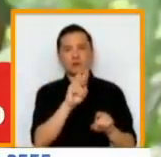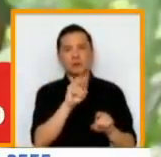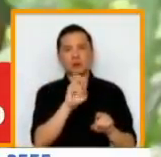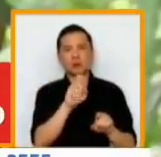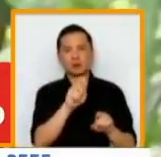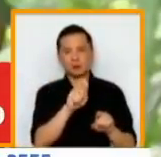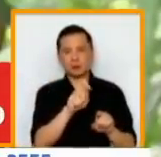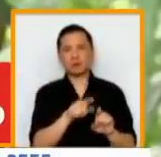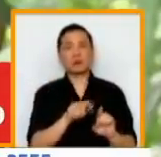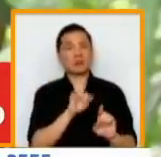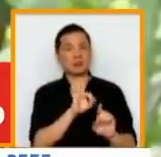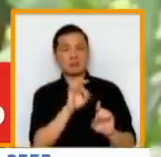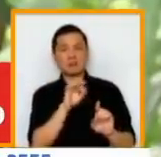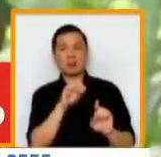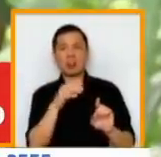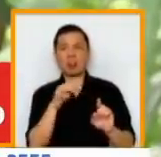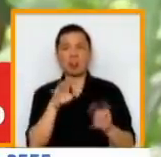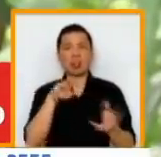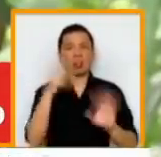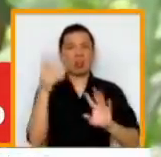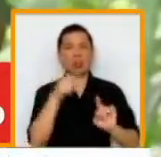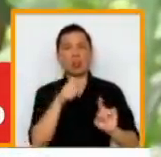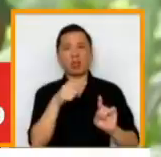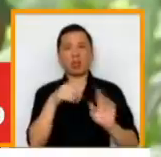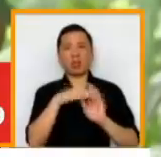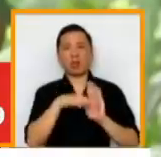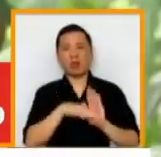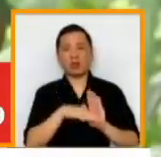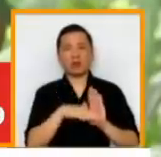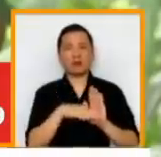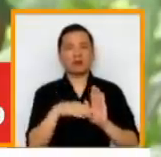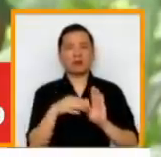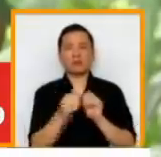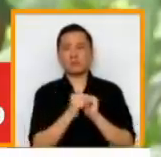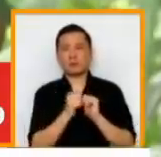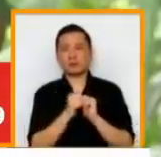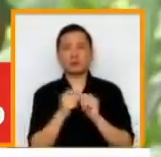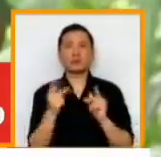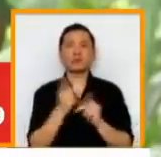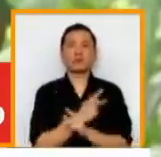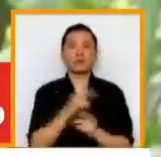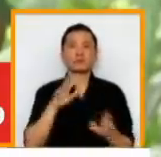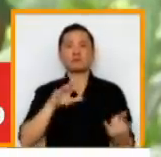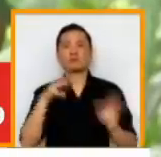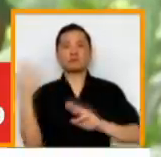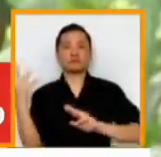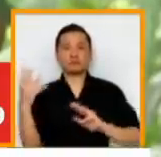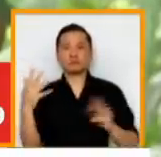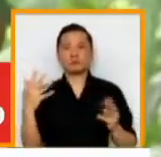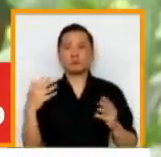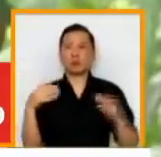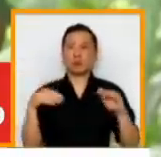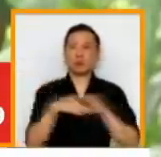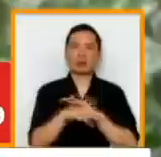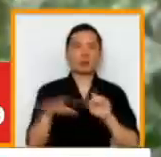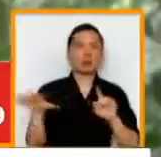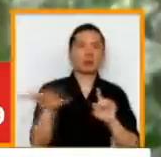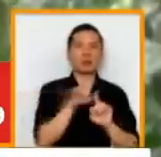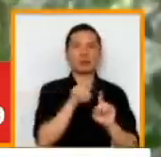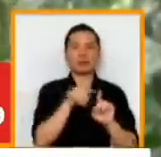COVID protocol, pagka ganyang sitwasyon, ay malamang talaga mapapasukan tayo, na especially this Delta